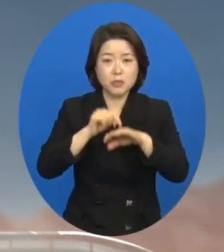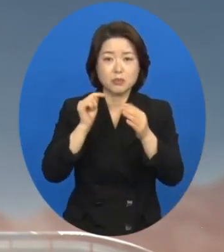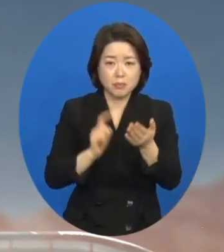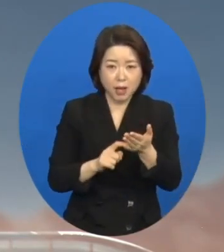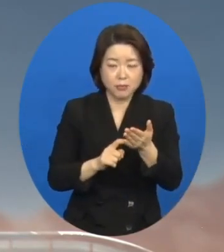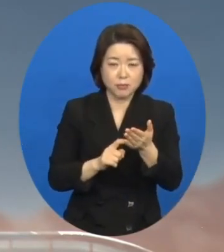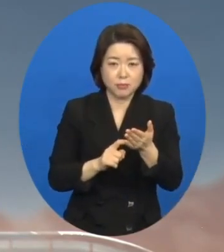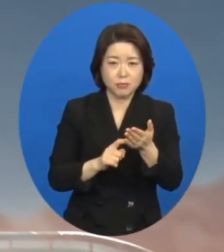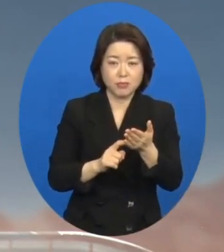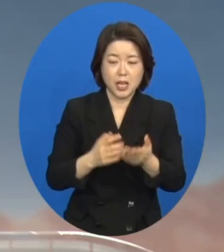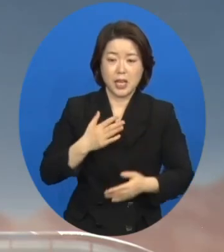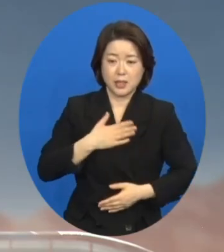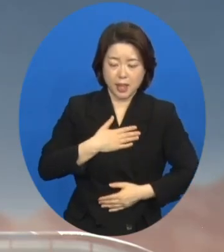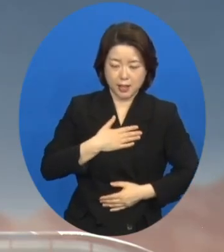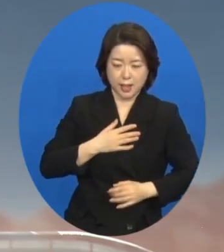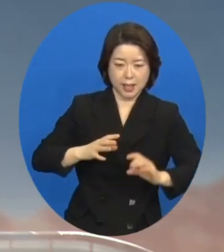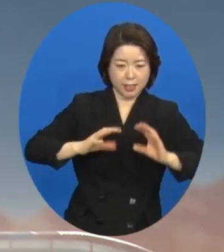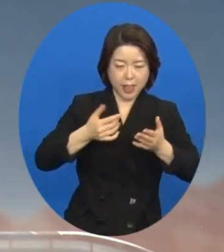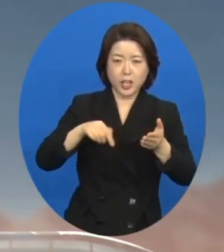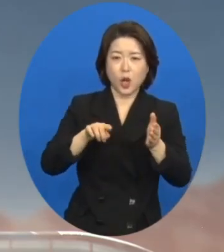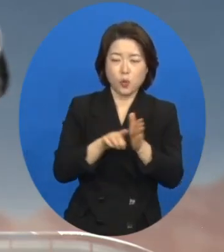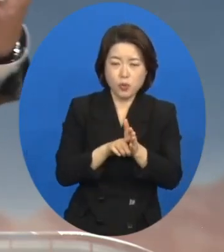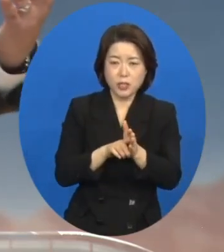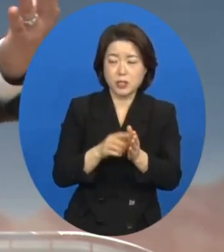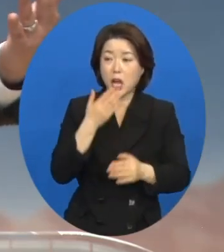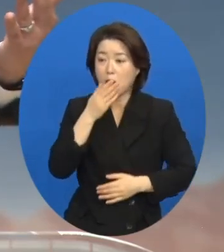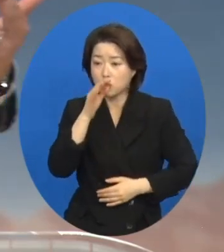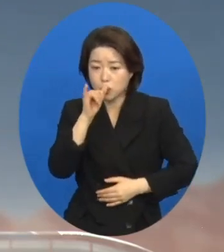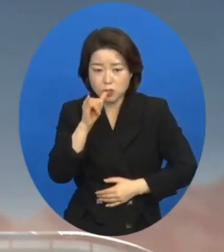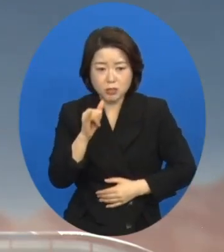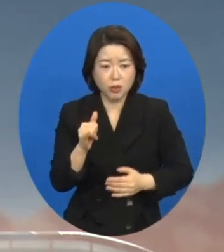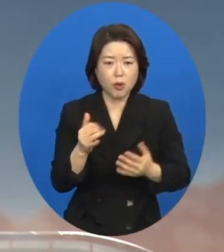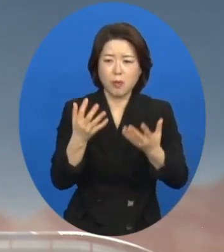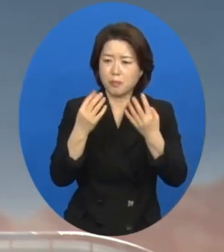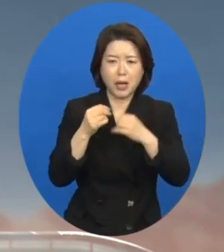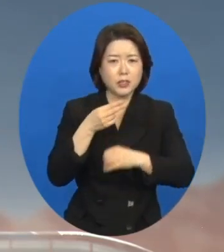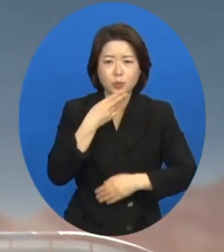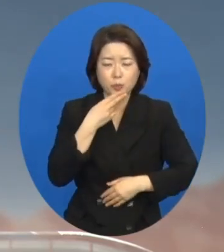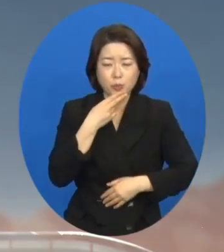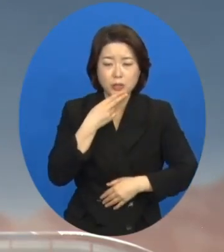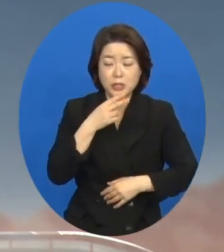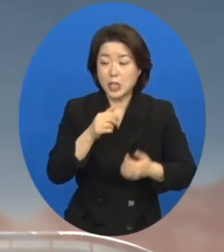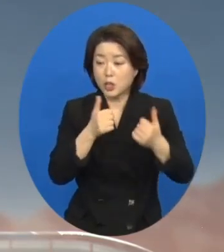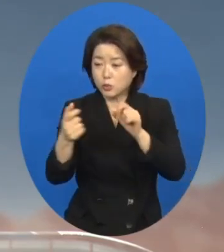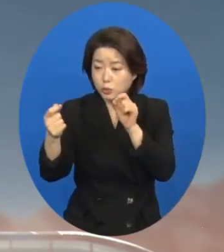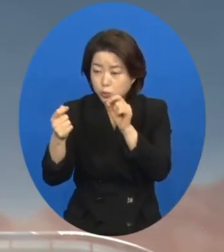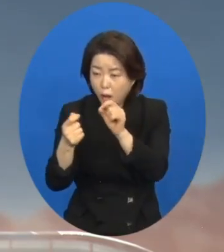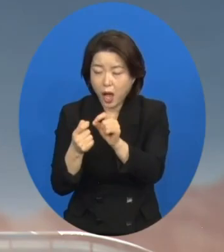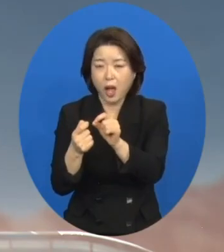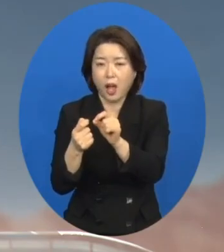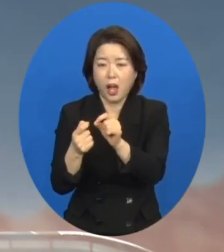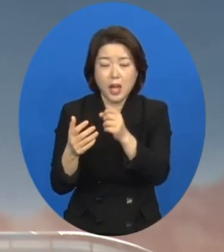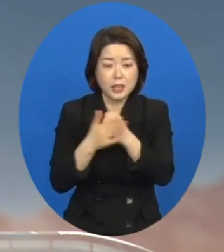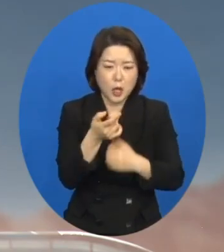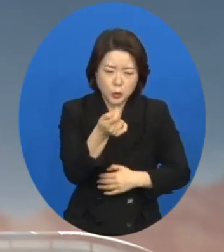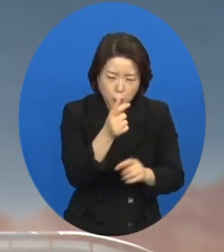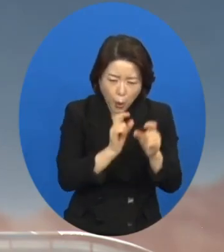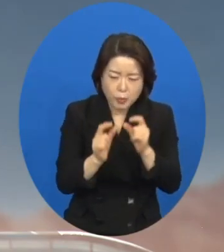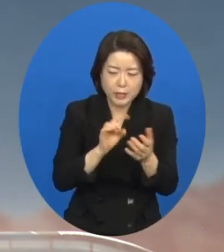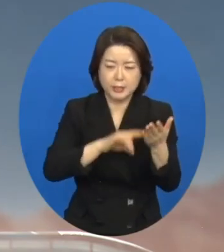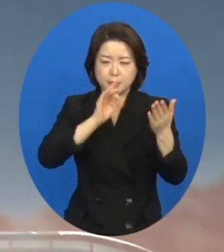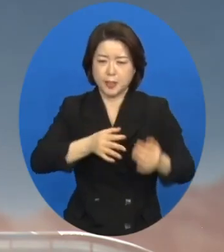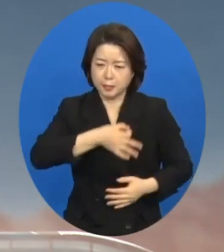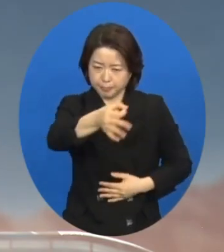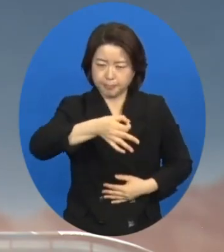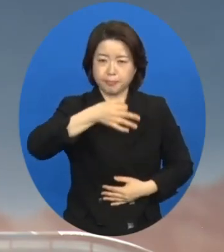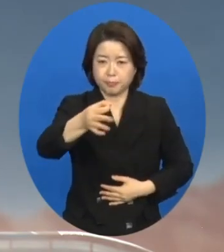자신이 조국을 위해서 할 수 있는 것이 이제 얼마 남지 않고 이제는 죽을 날이 가까웠기 때문에 조금이라도 세금을 더